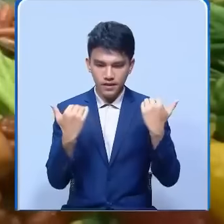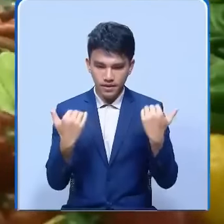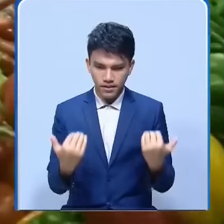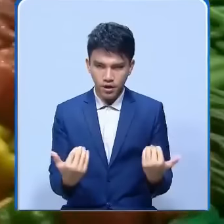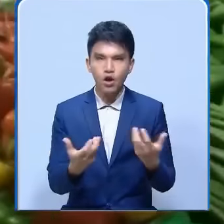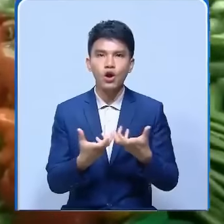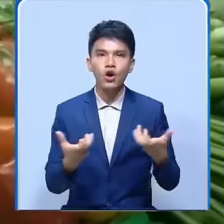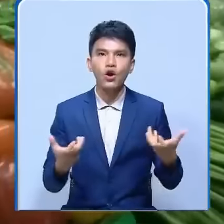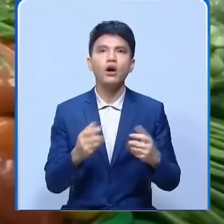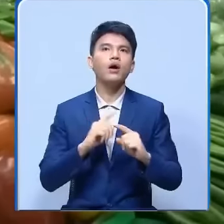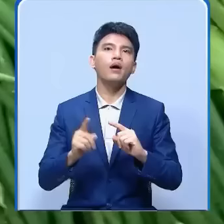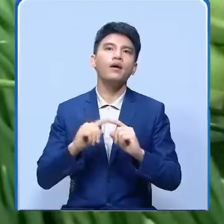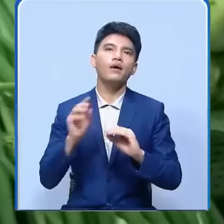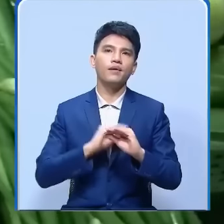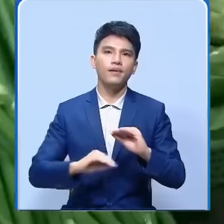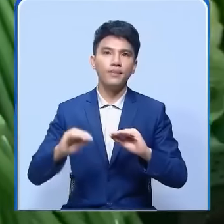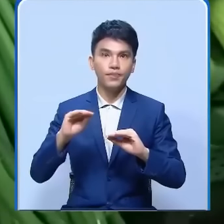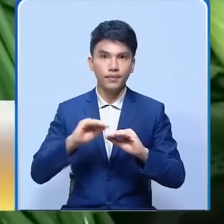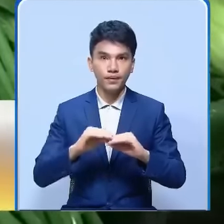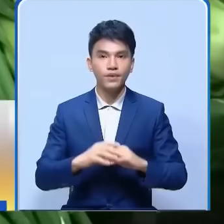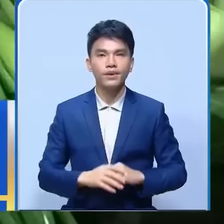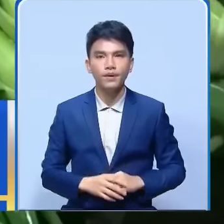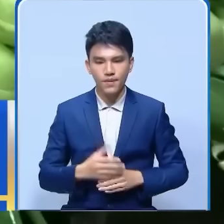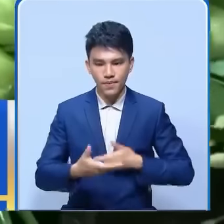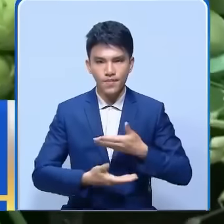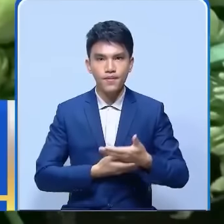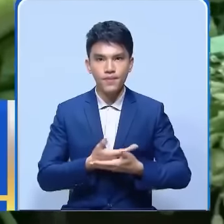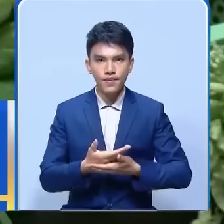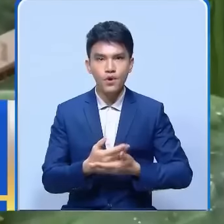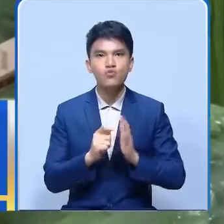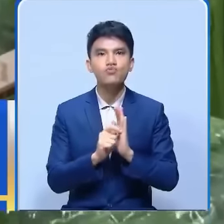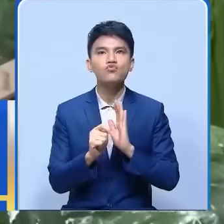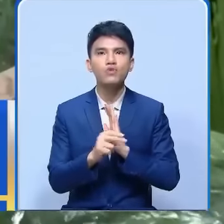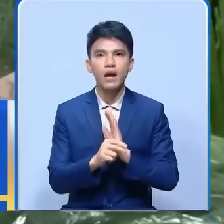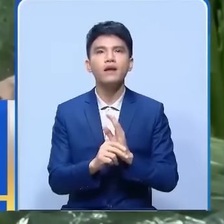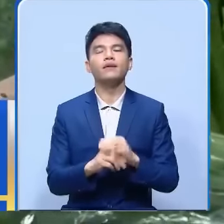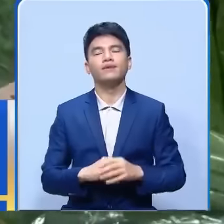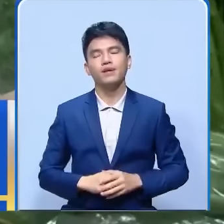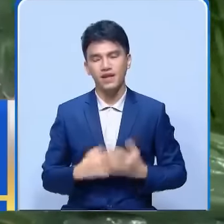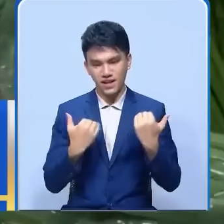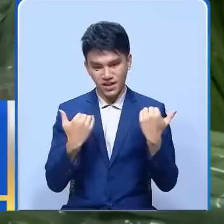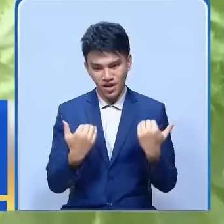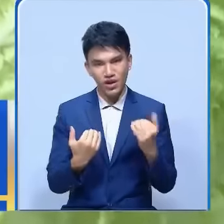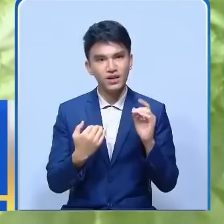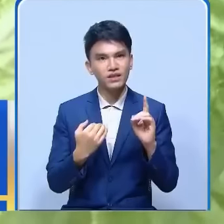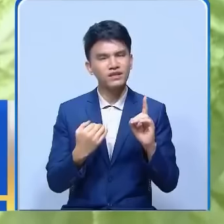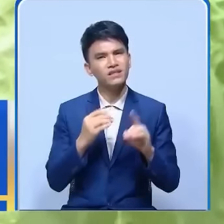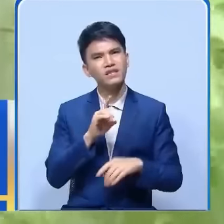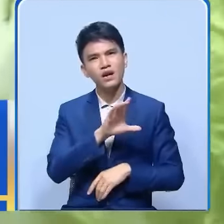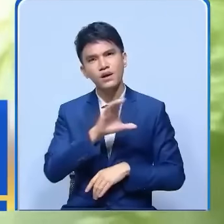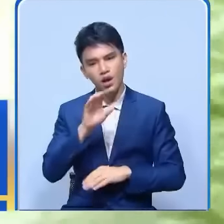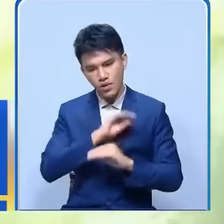ชผักปรับขึ้นอีกแล้วค่ะเช่นที่ตลาดสดเทศบาลเมืองอุทัยธานีราคาต้นหอมเนี่ยจากกิโลกรัมละ100บาท